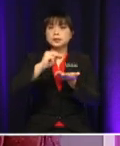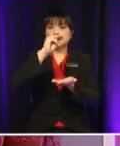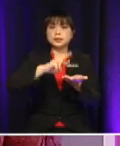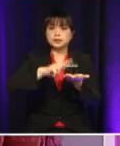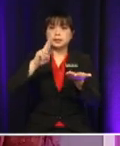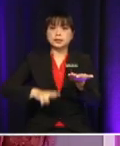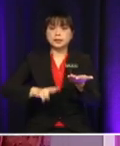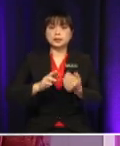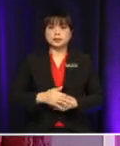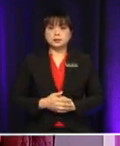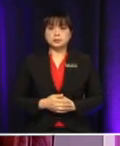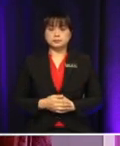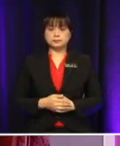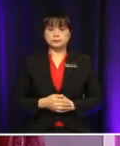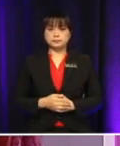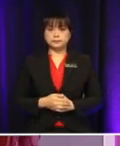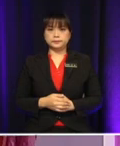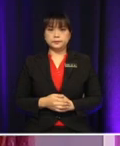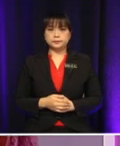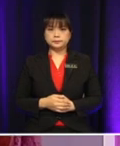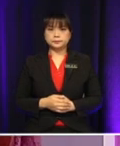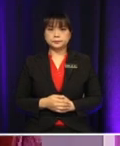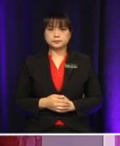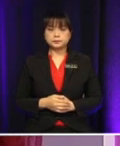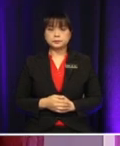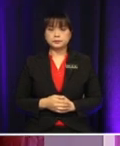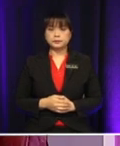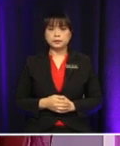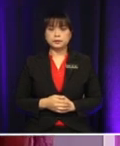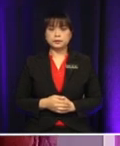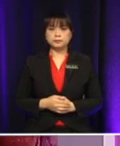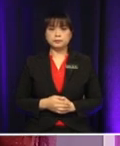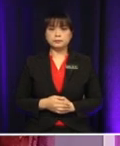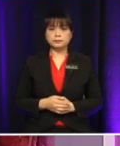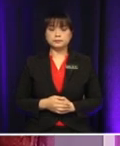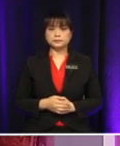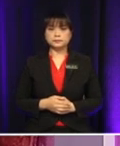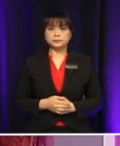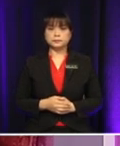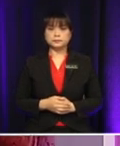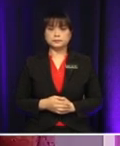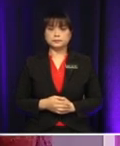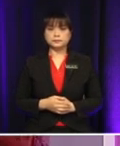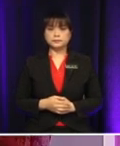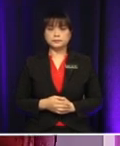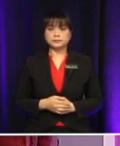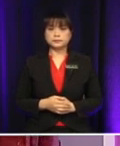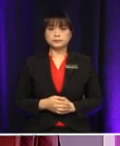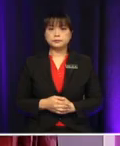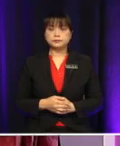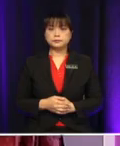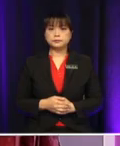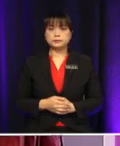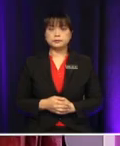daripada mendengar rendah yang disambung dan mempunyai kesinambungan di chapter 4 bab 4 tingkatan 4 ya